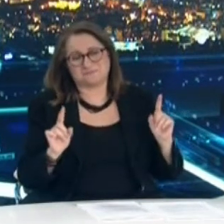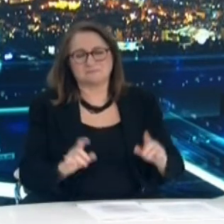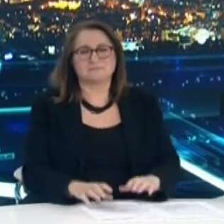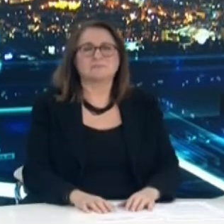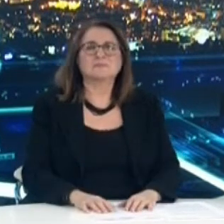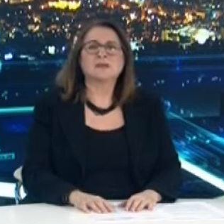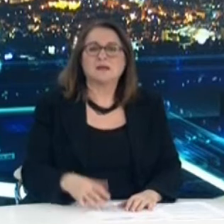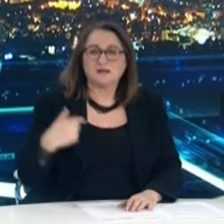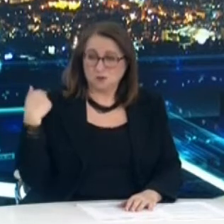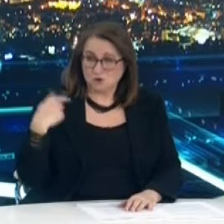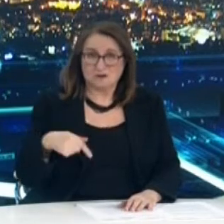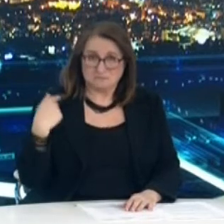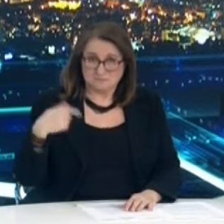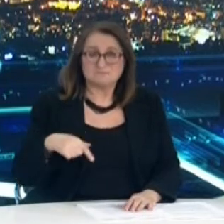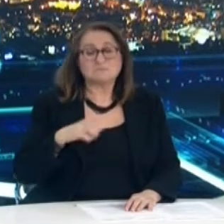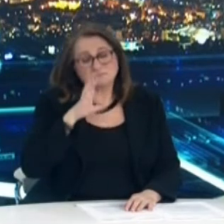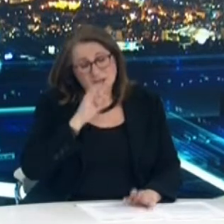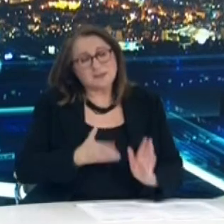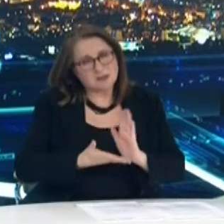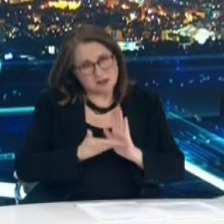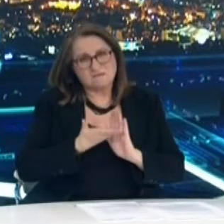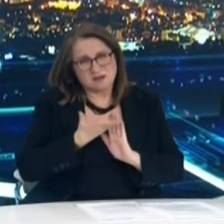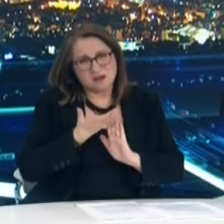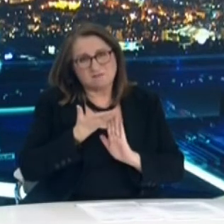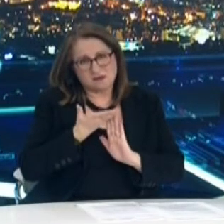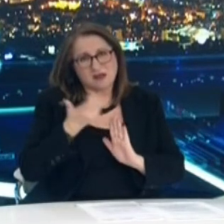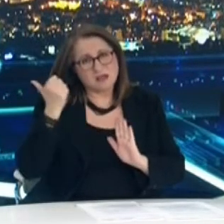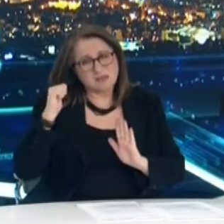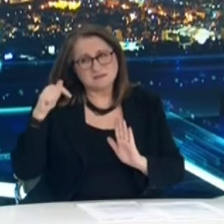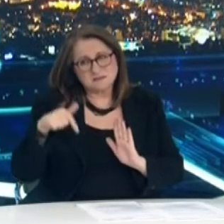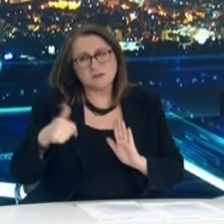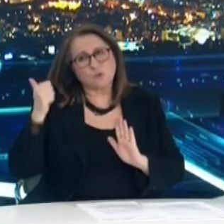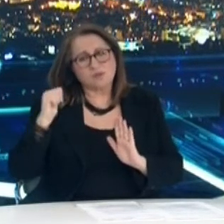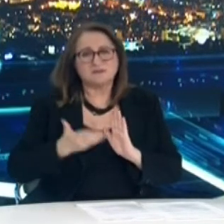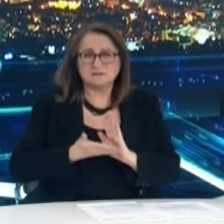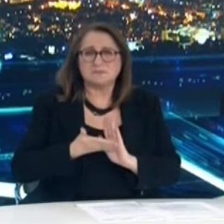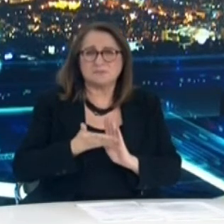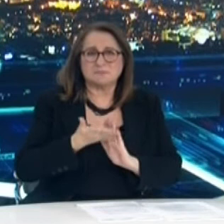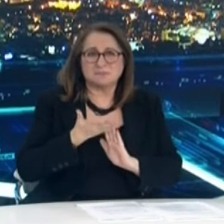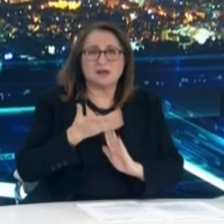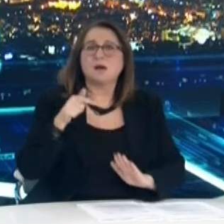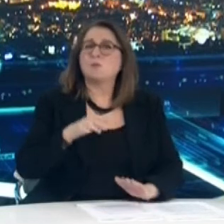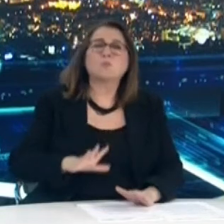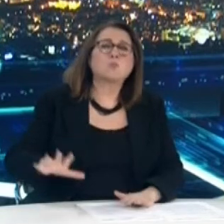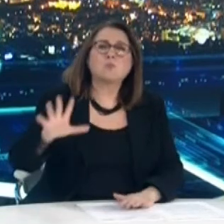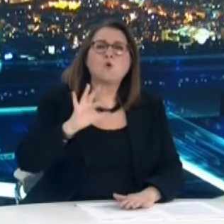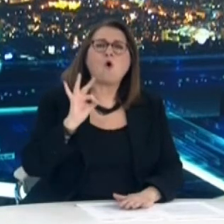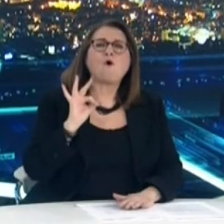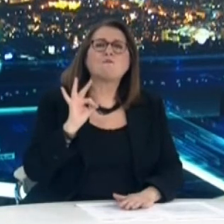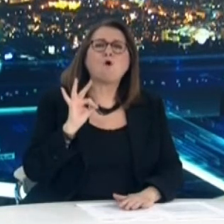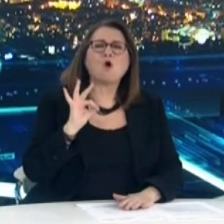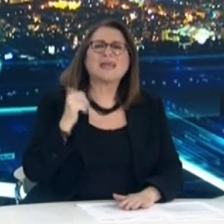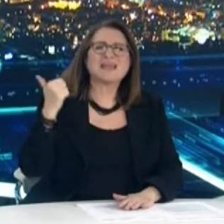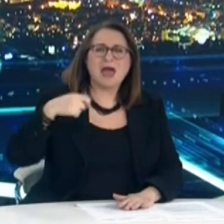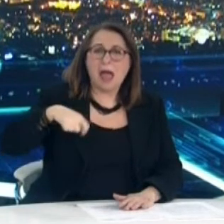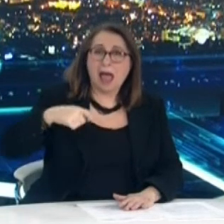δυστυχώς αισθητή επιδημιολογική επιβάρυνση. Αυτό συμβαίνει στην περίπτωση της Περιφερειακής Ενότητας Φωκίδας, καθώς και του Δήμου